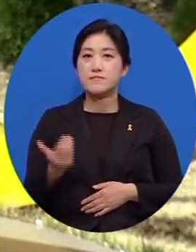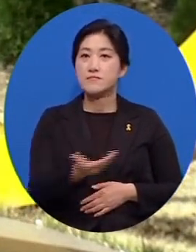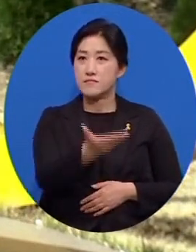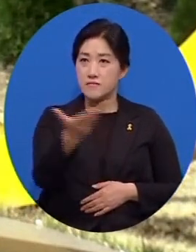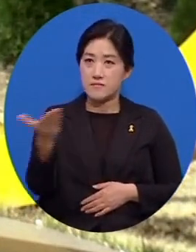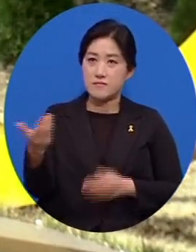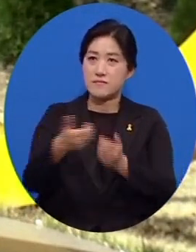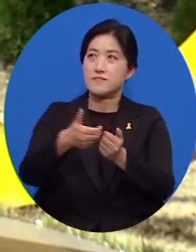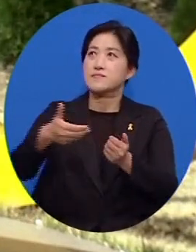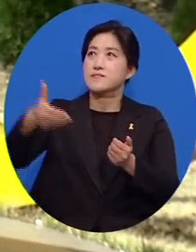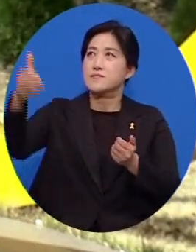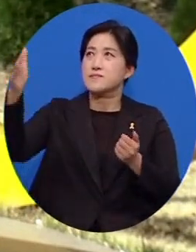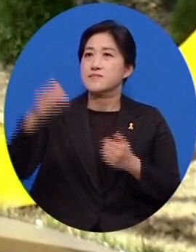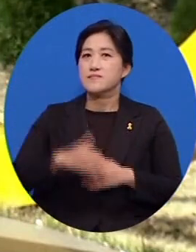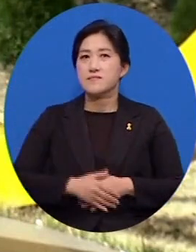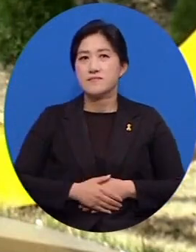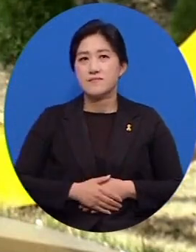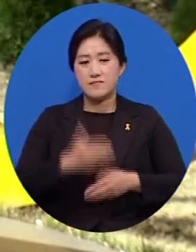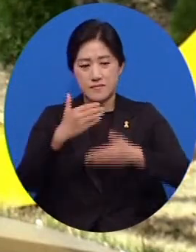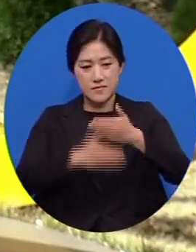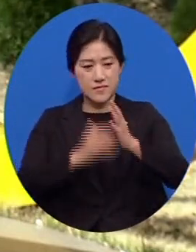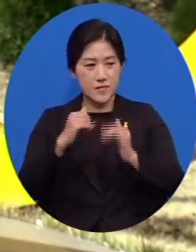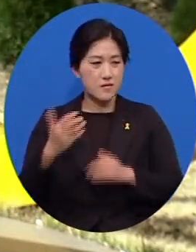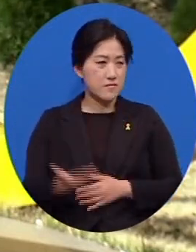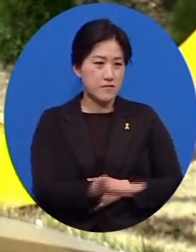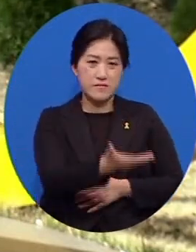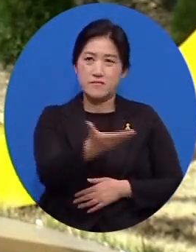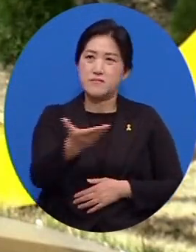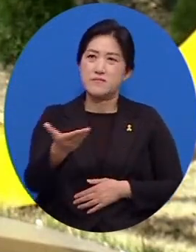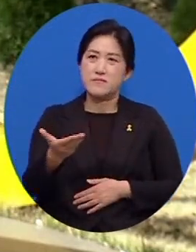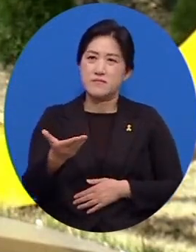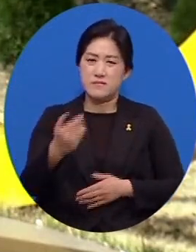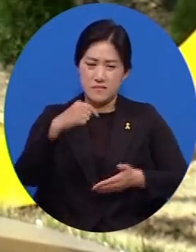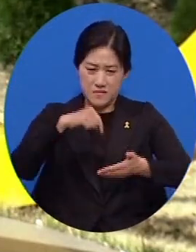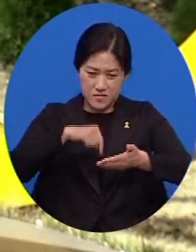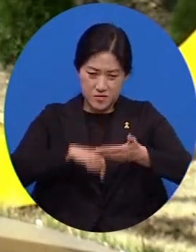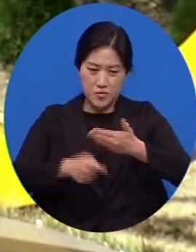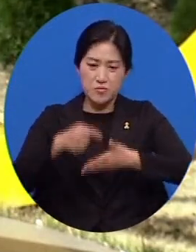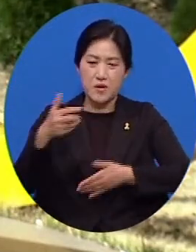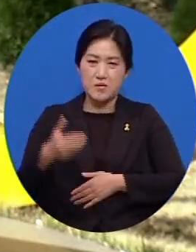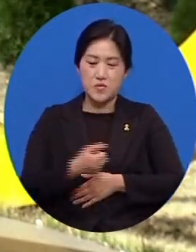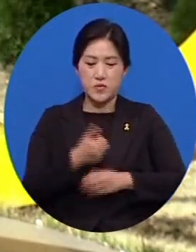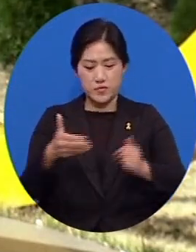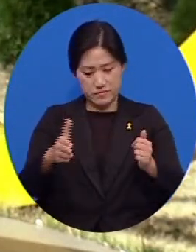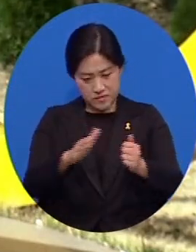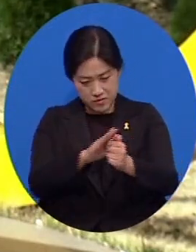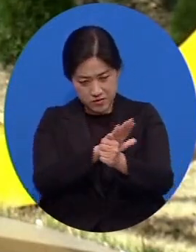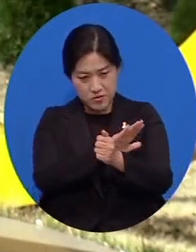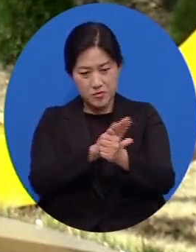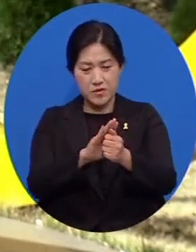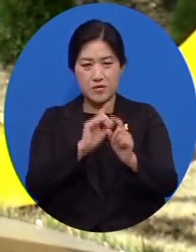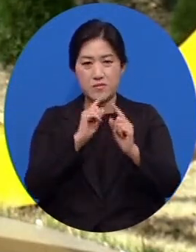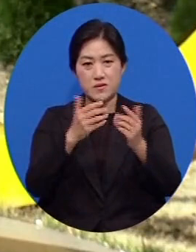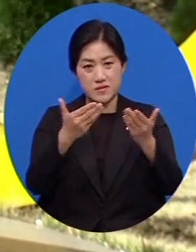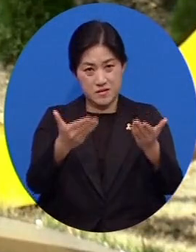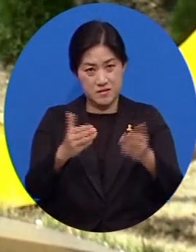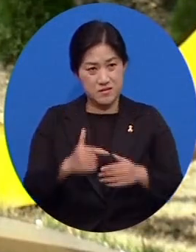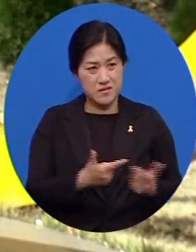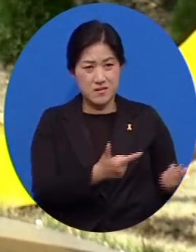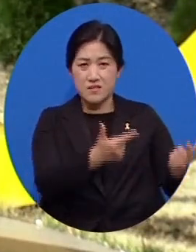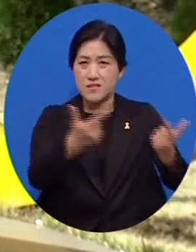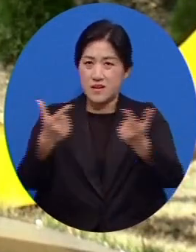여러분들을 떠나보낸 가족 여러분들께 깊은 위로의 말씀을 드리면서 우리 다